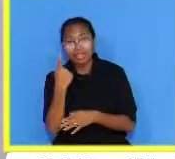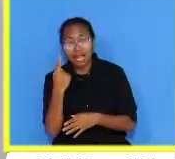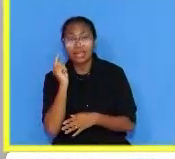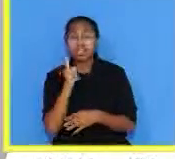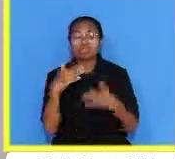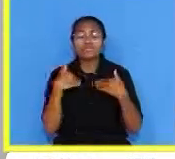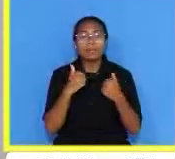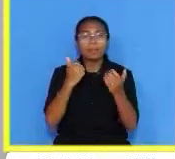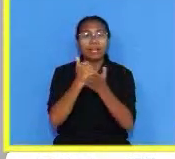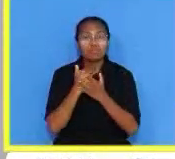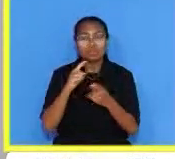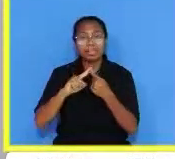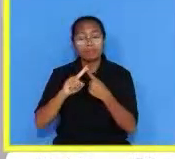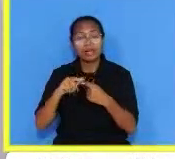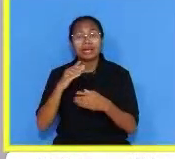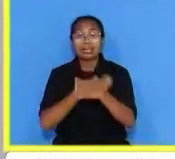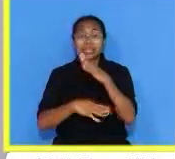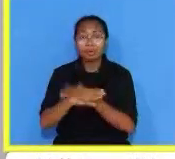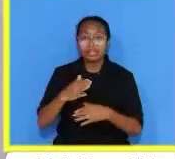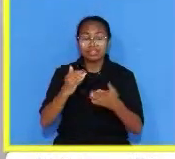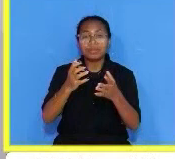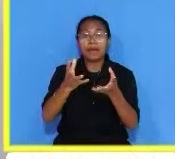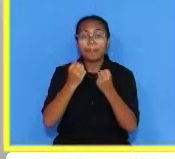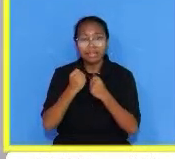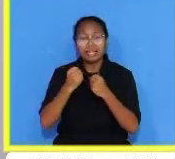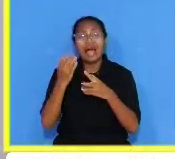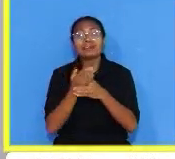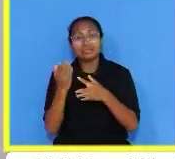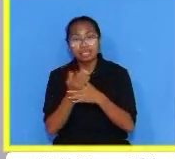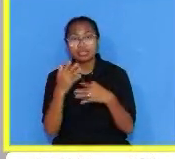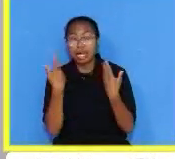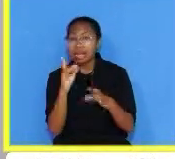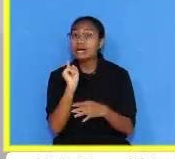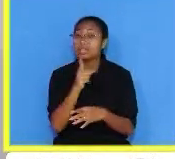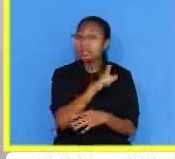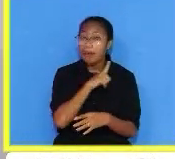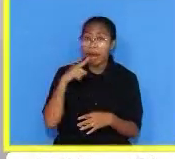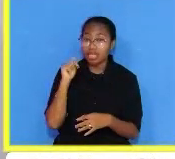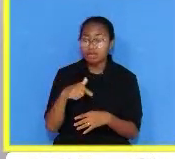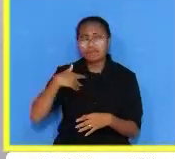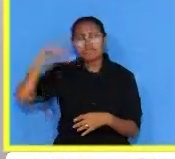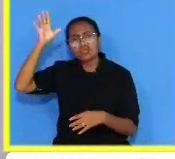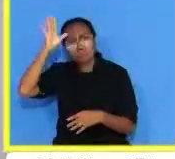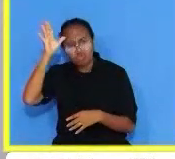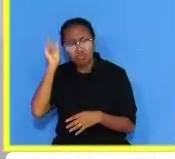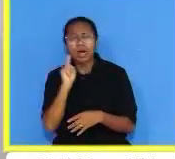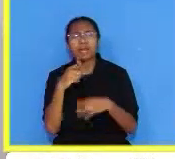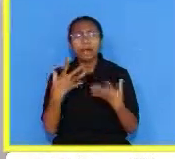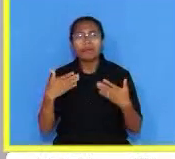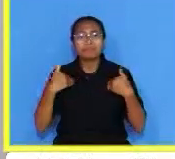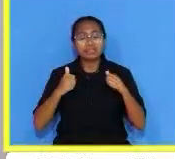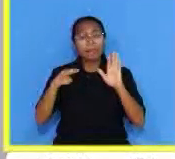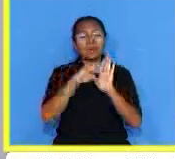teman-teman disabilitas dalam mendapatkan akses, karena selama ini kan mereka juga bingung ini bagaimana kita harus mendaftar